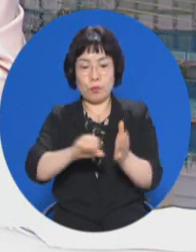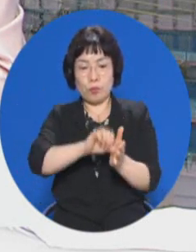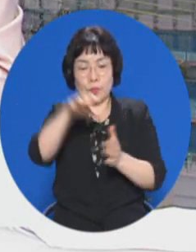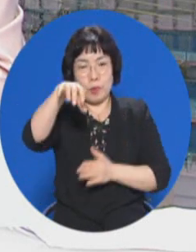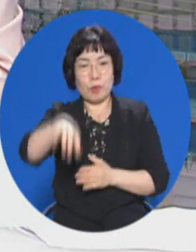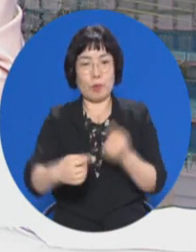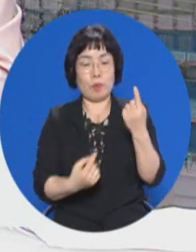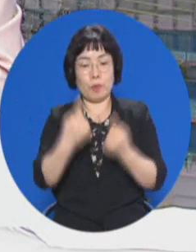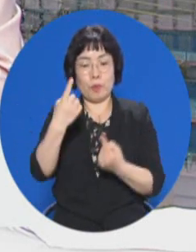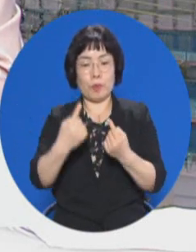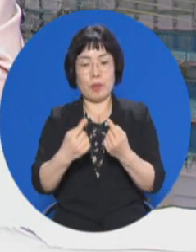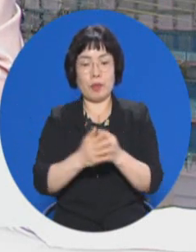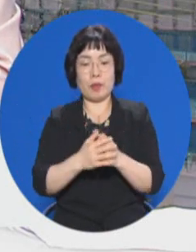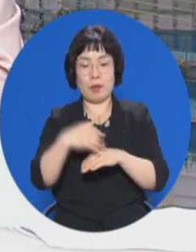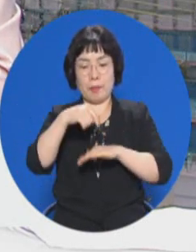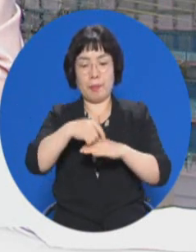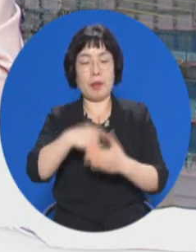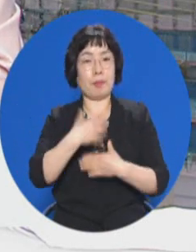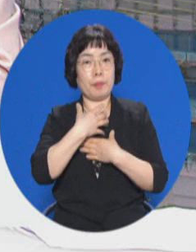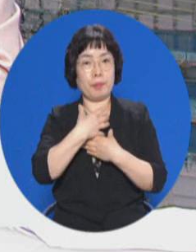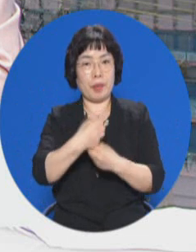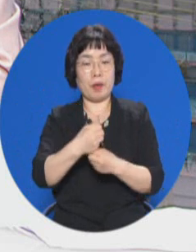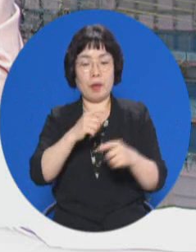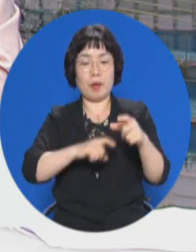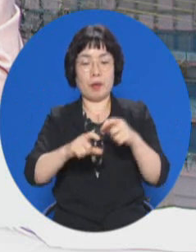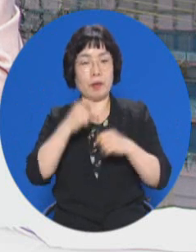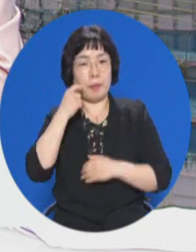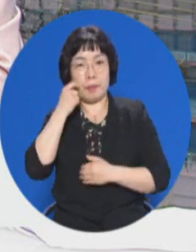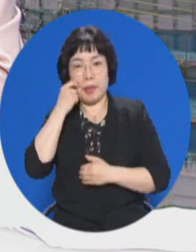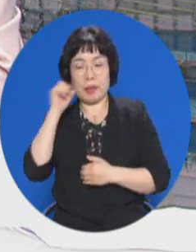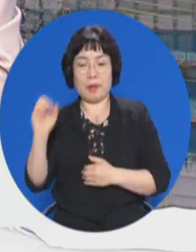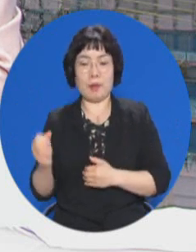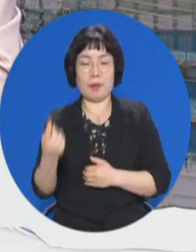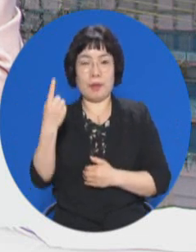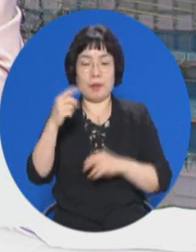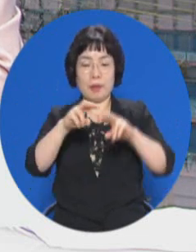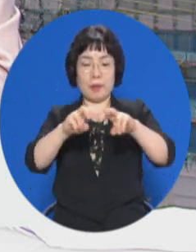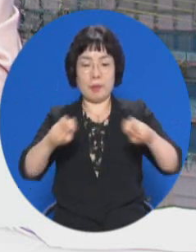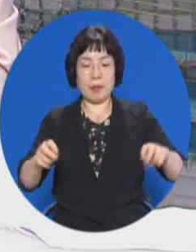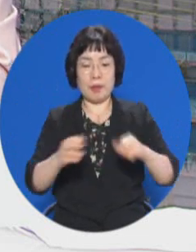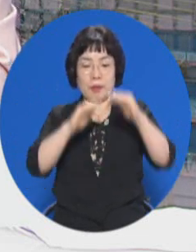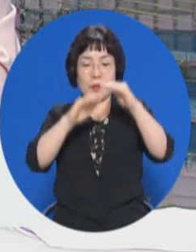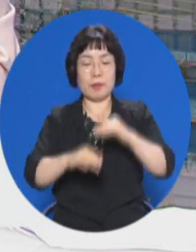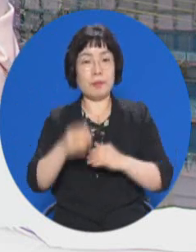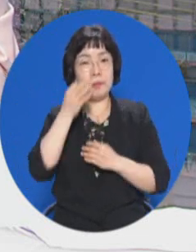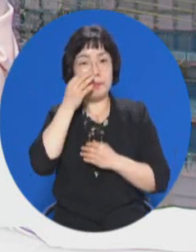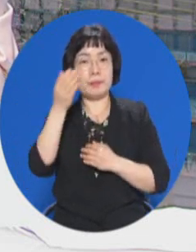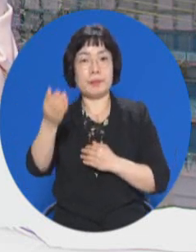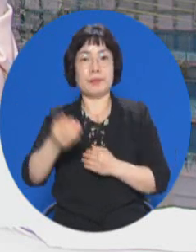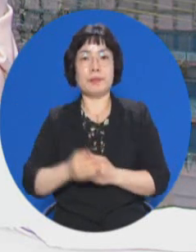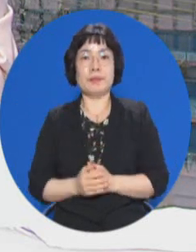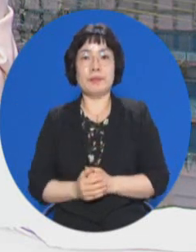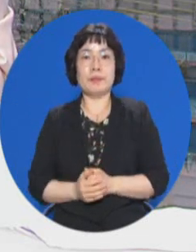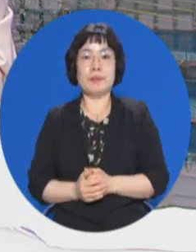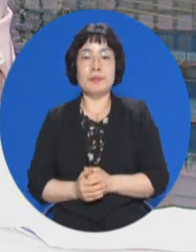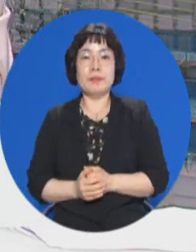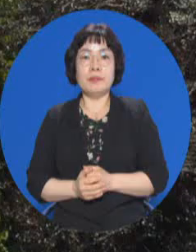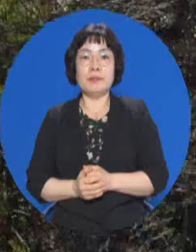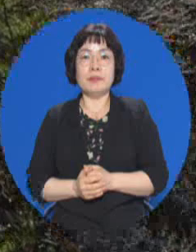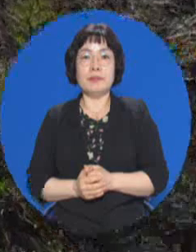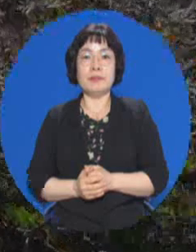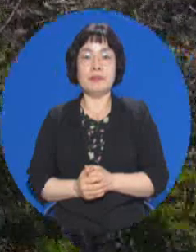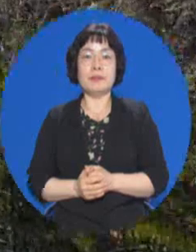관광지보다 한적한 힐링 휴양 명소를 선호했던 현상이 원인으로 분석됩니다. 김주휘 기자가 보도합니다.